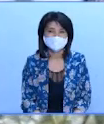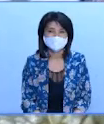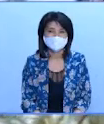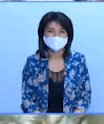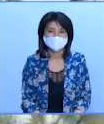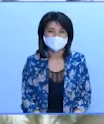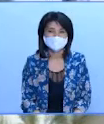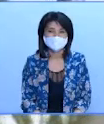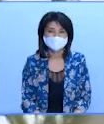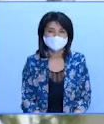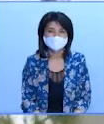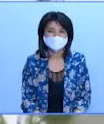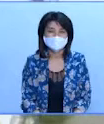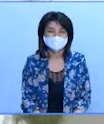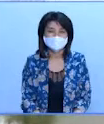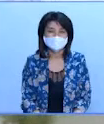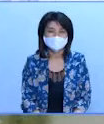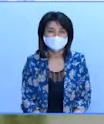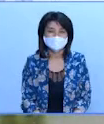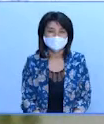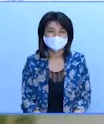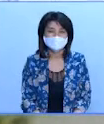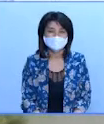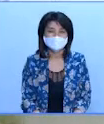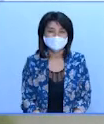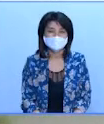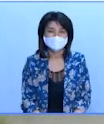Замарайдың менің бала кезімде,